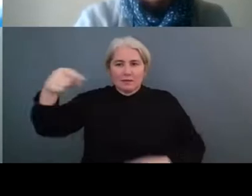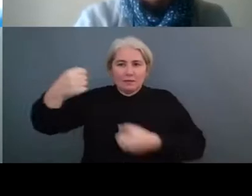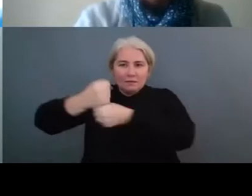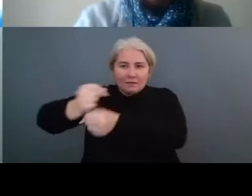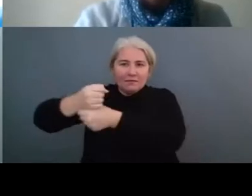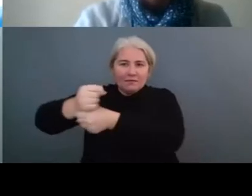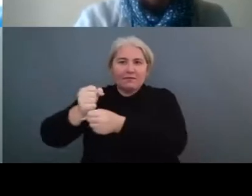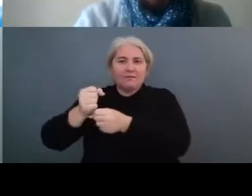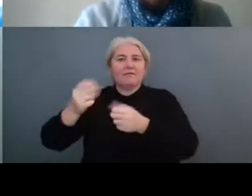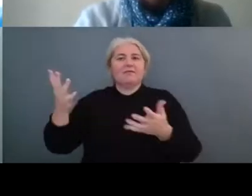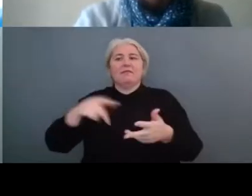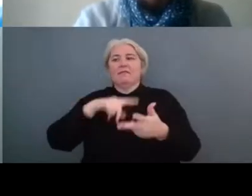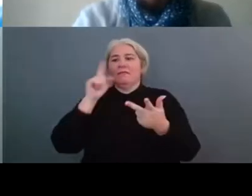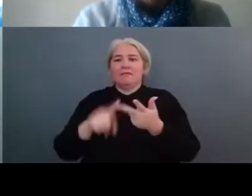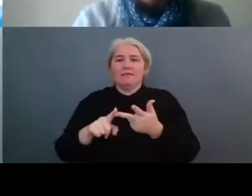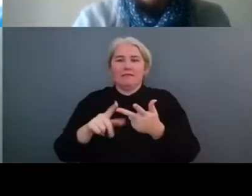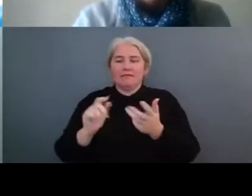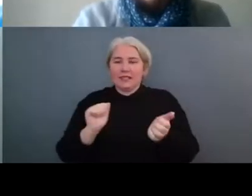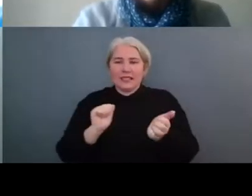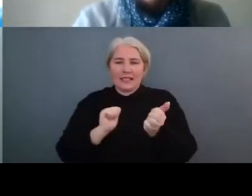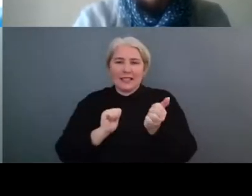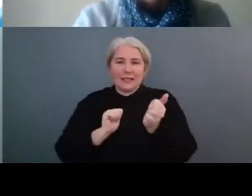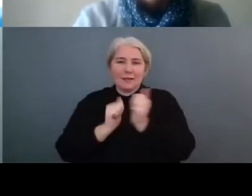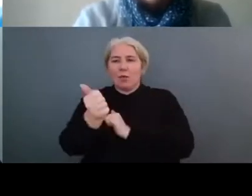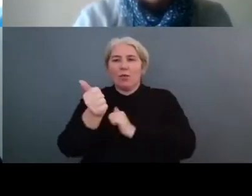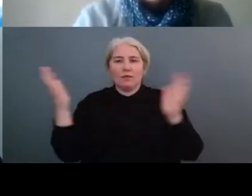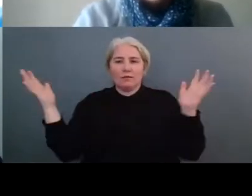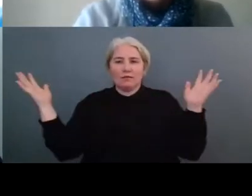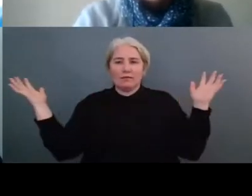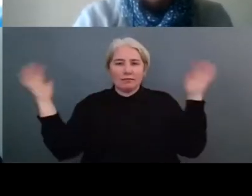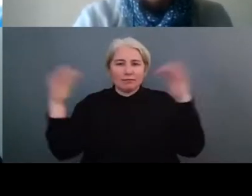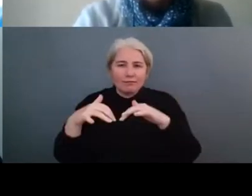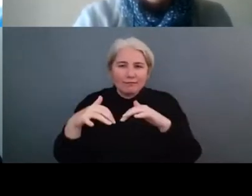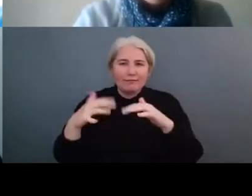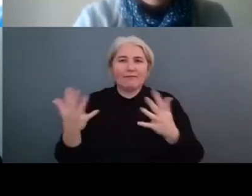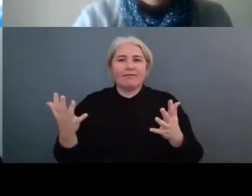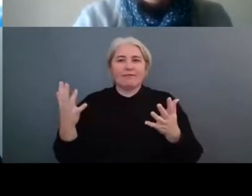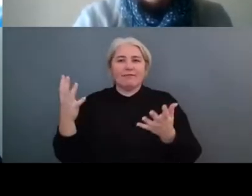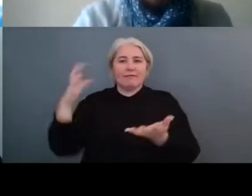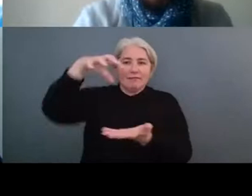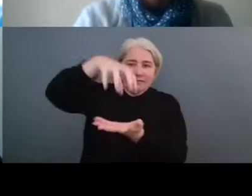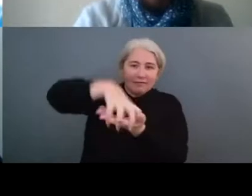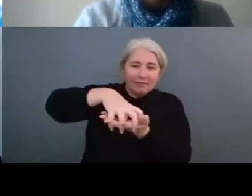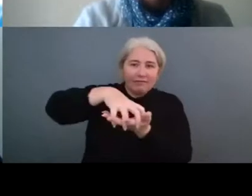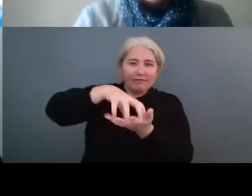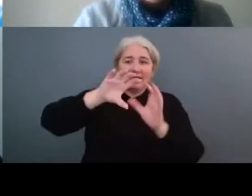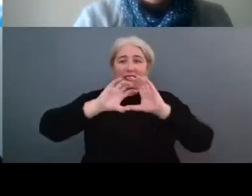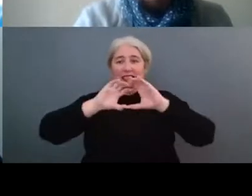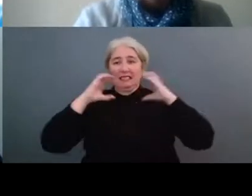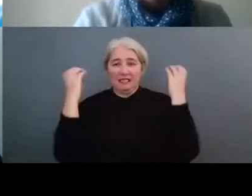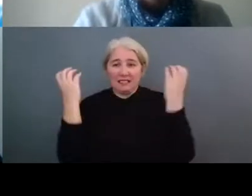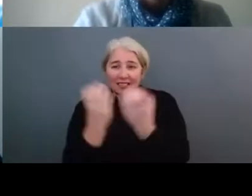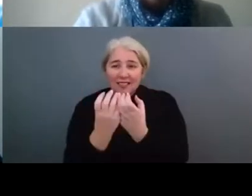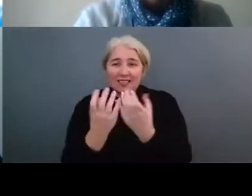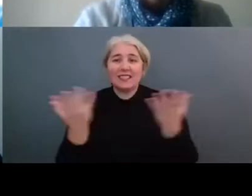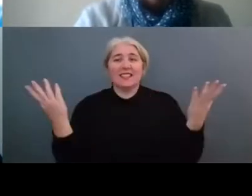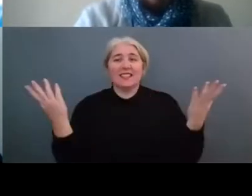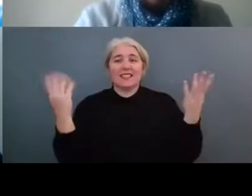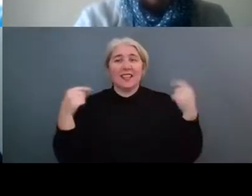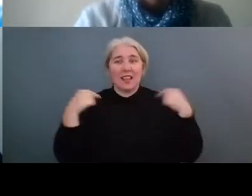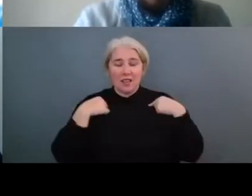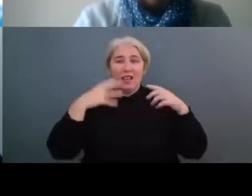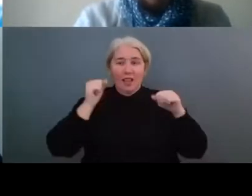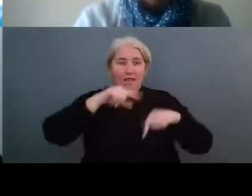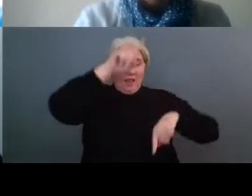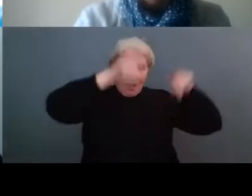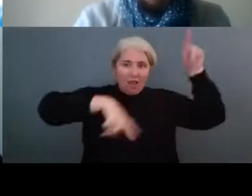d'avoir voilà, 15 engagements, alors il y en a 6 sur l'environnement, mais de réduction de l'impact, mais aussi tout un volet